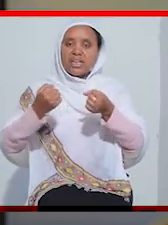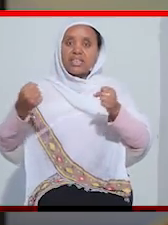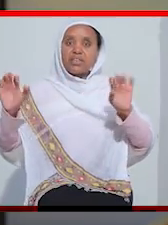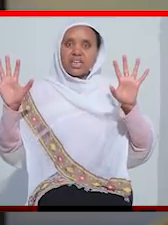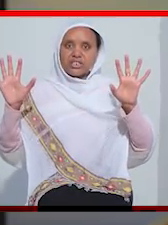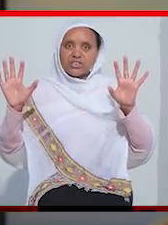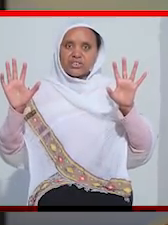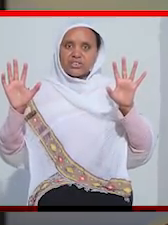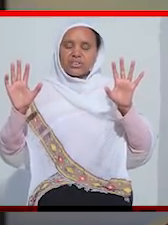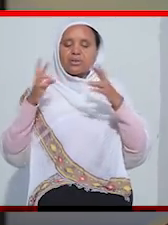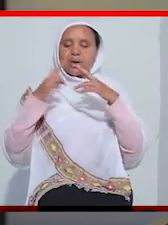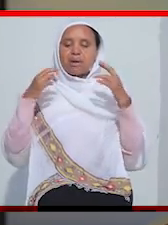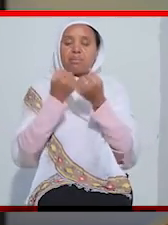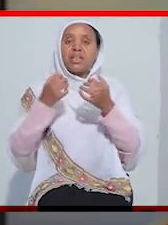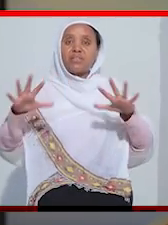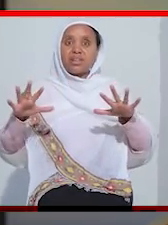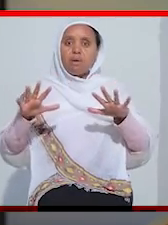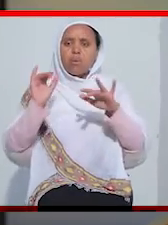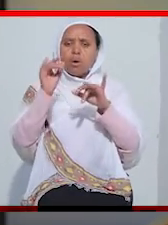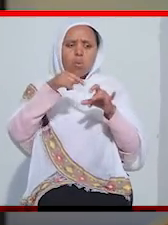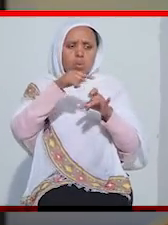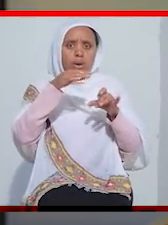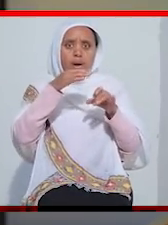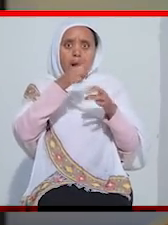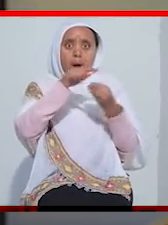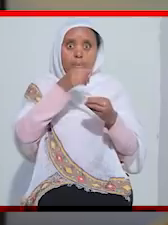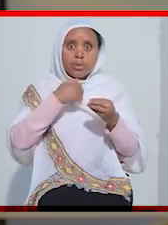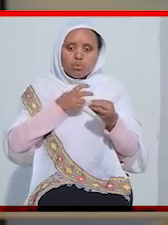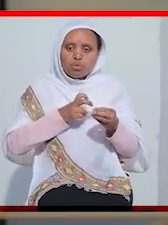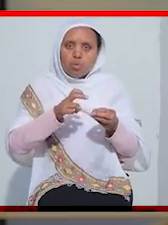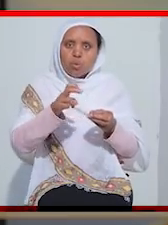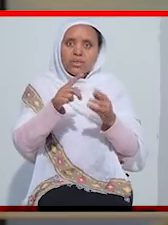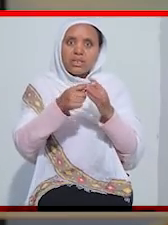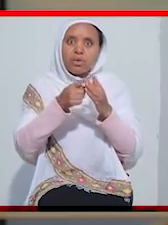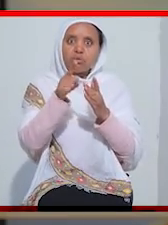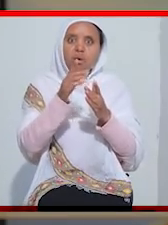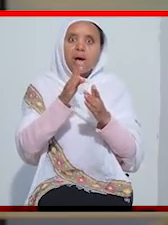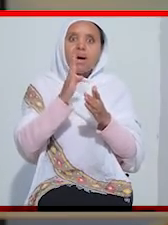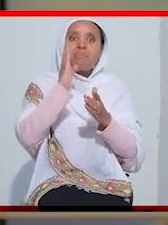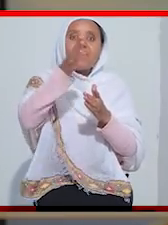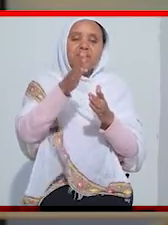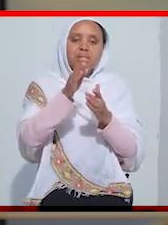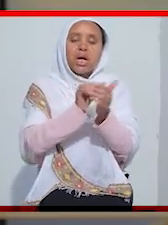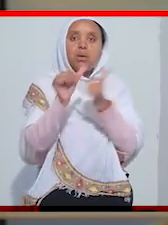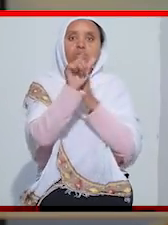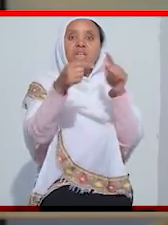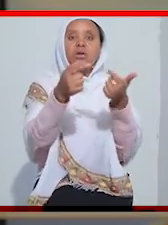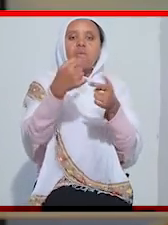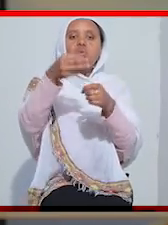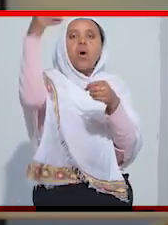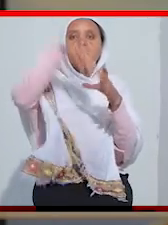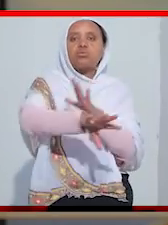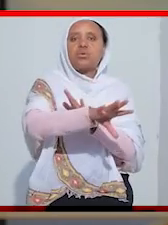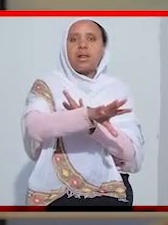እናቱ ከገመዱ ብትፈታ ግን ከገመድ ብትፈታ ወዲያው ጉድጓድ አካባቢ ስለሆነች ጉዞ ስትጀምር ከእሷ ፊት